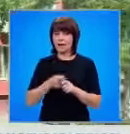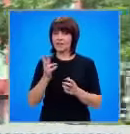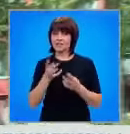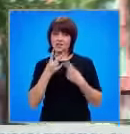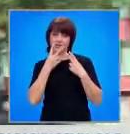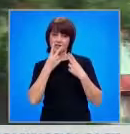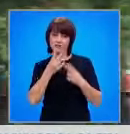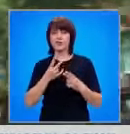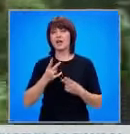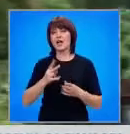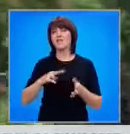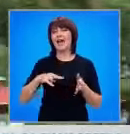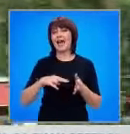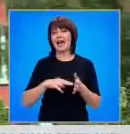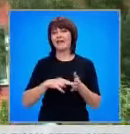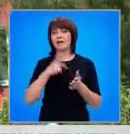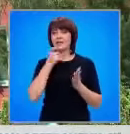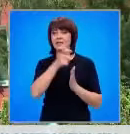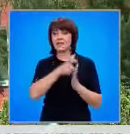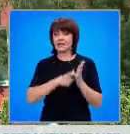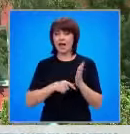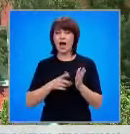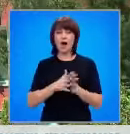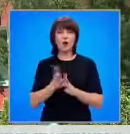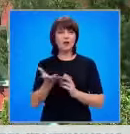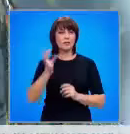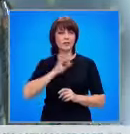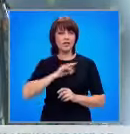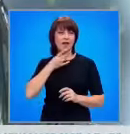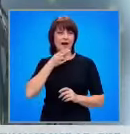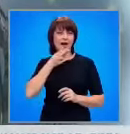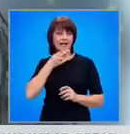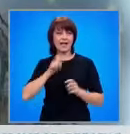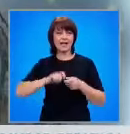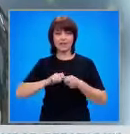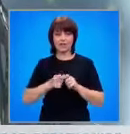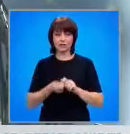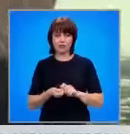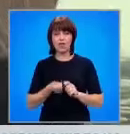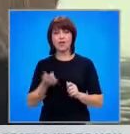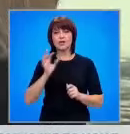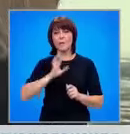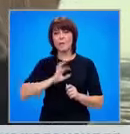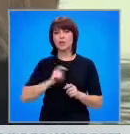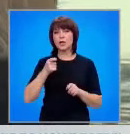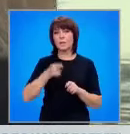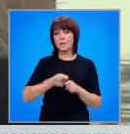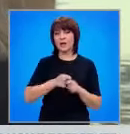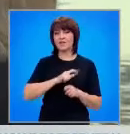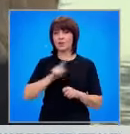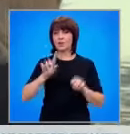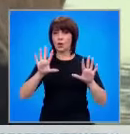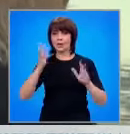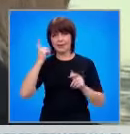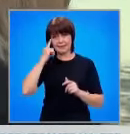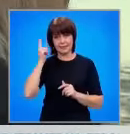електронната страница на компанията. За хората, които получават хартиени фактури, корекциите ще бъдат получени до 10 дни. Новите документи, които издаваме,